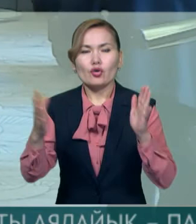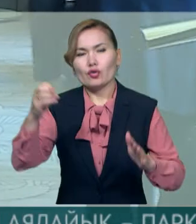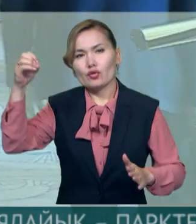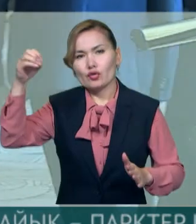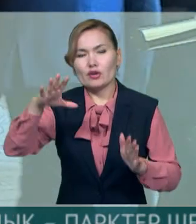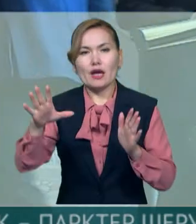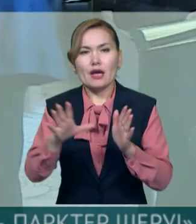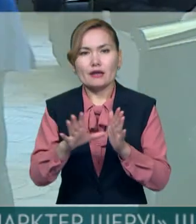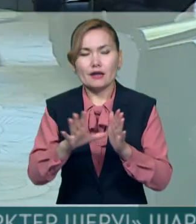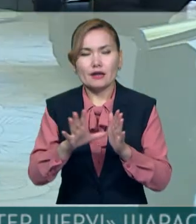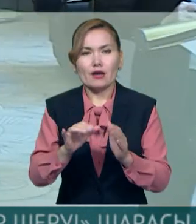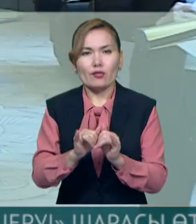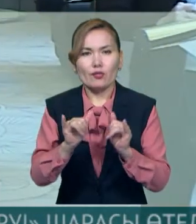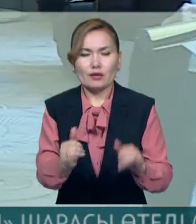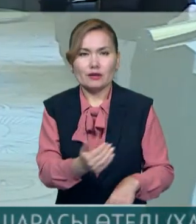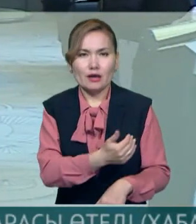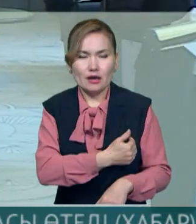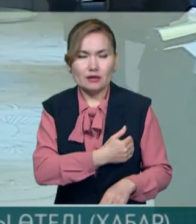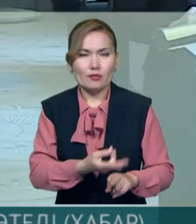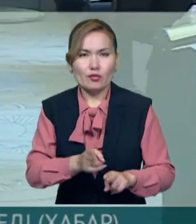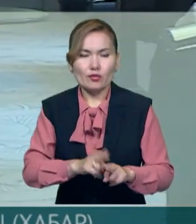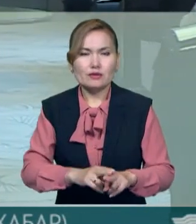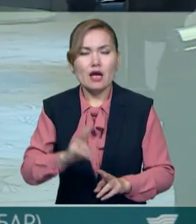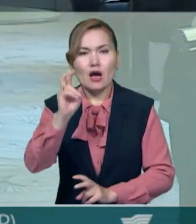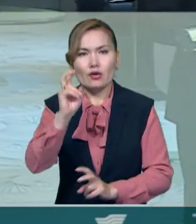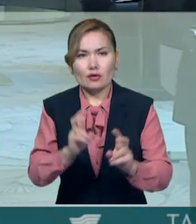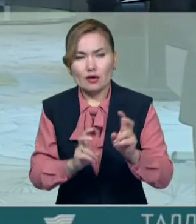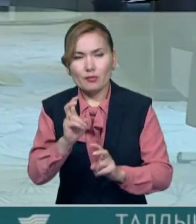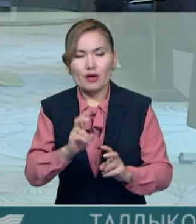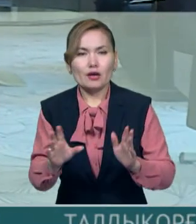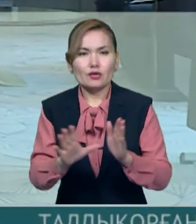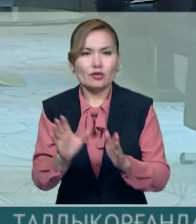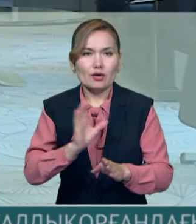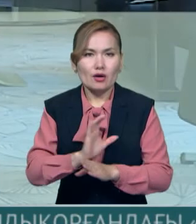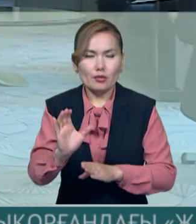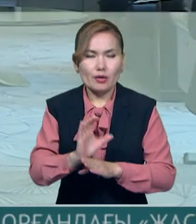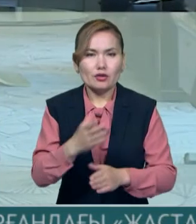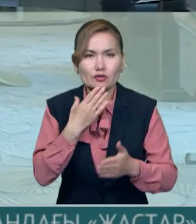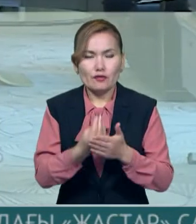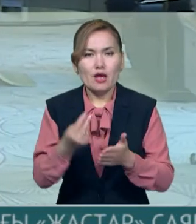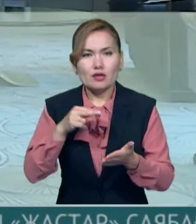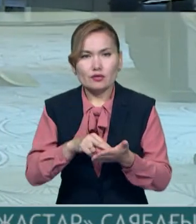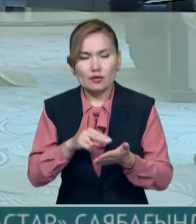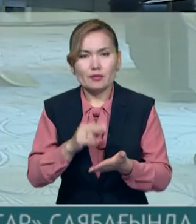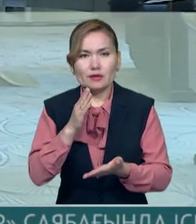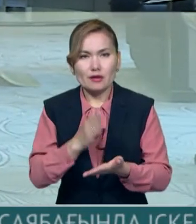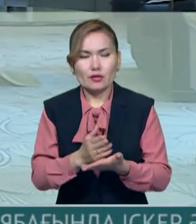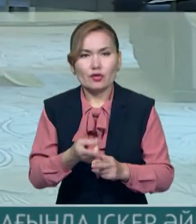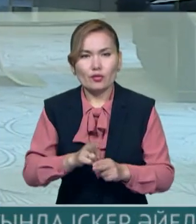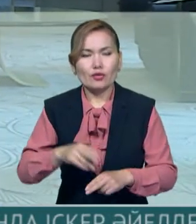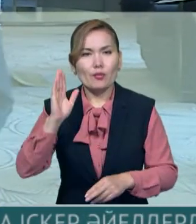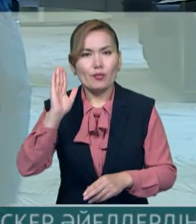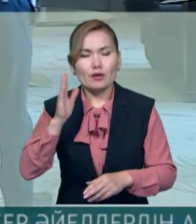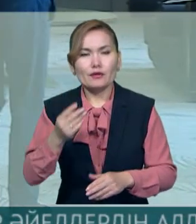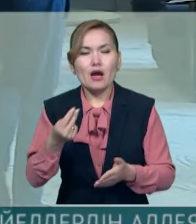көздеріне белгілі бір тарифтер бар. Ол дәстүрлі энергетикаға қарағанда кішкене қымбатырақ болып табылады. Соның бағасын, яғни